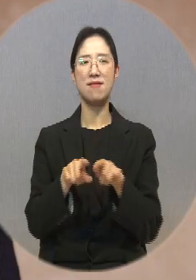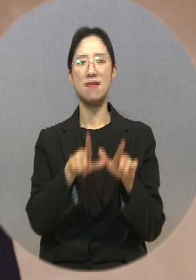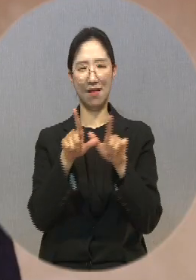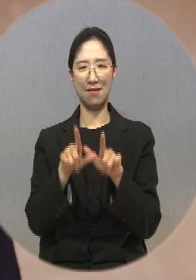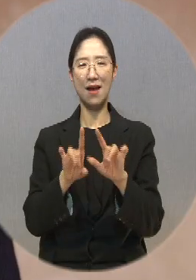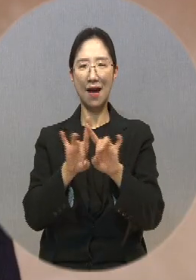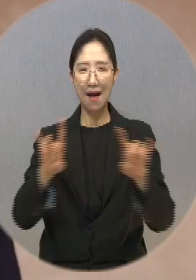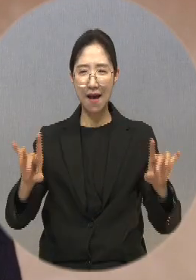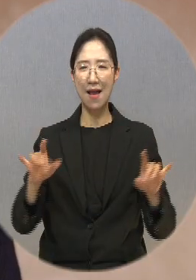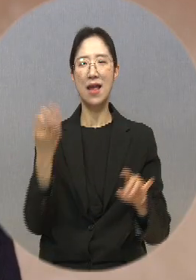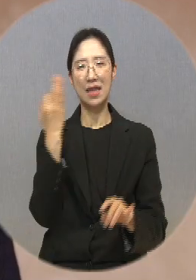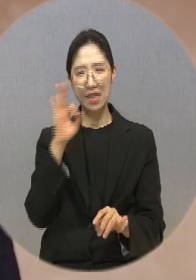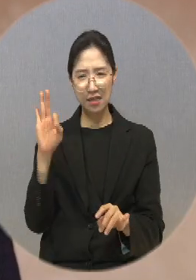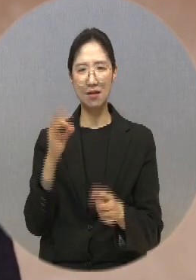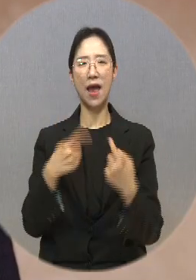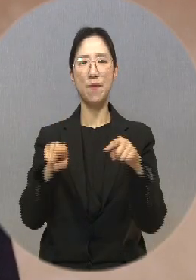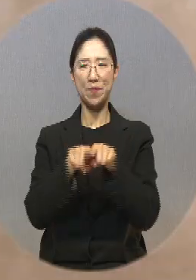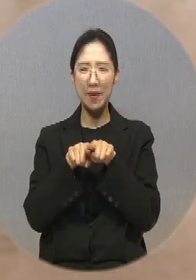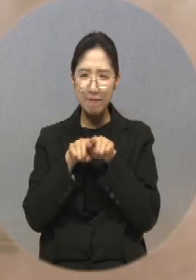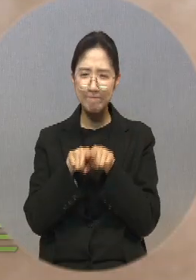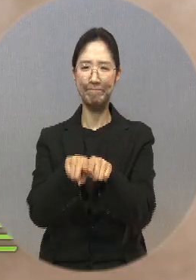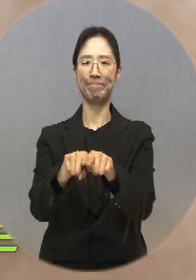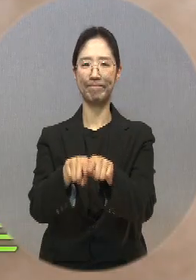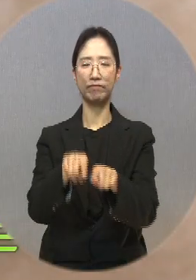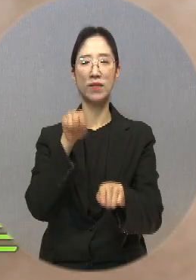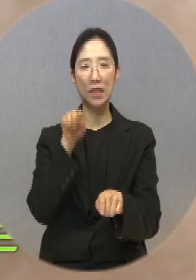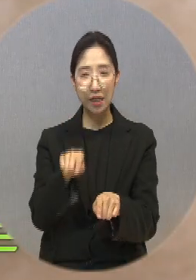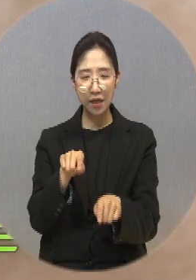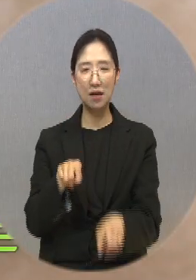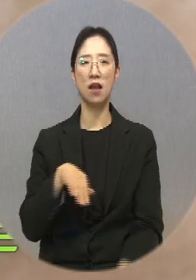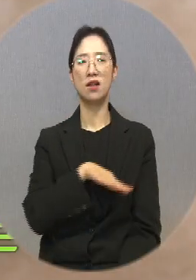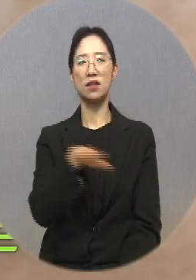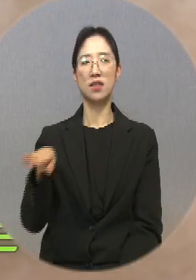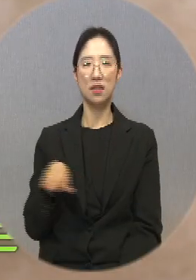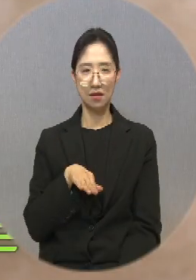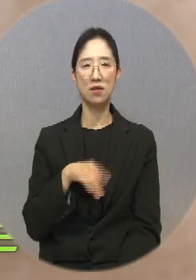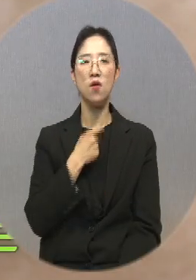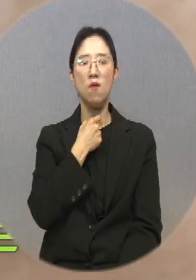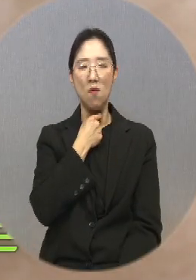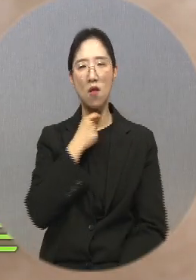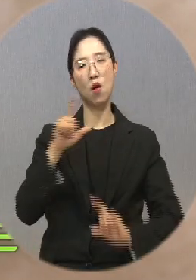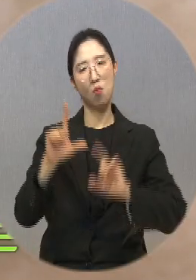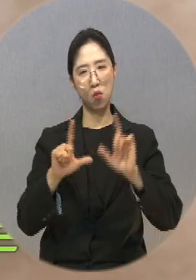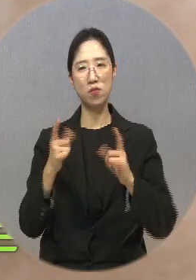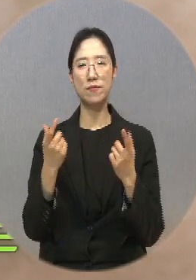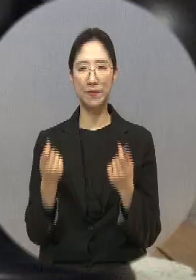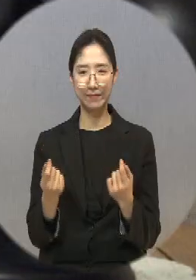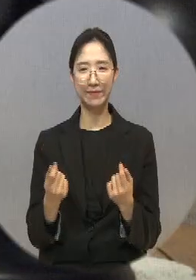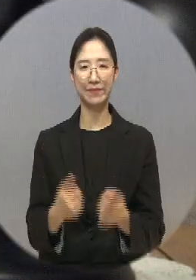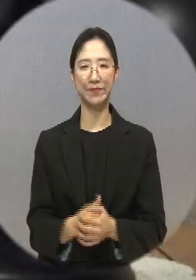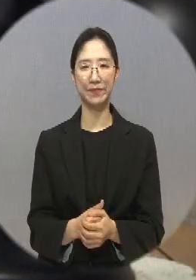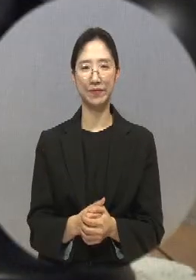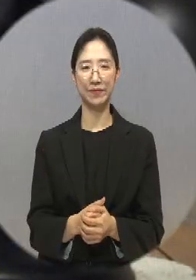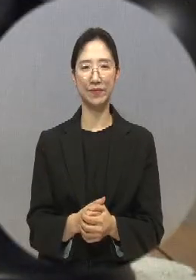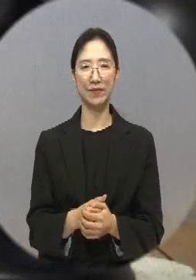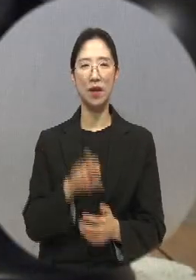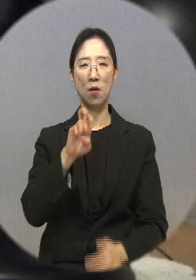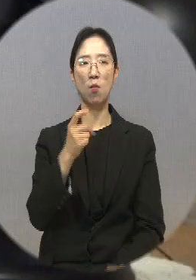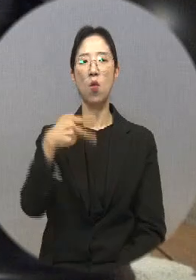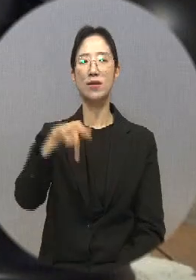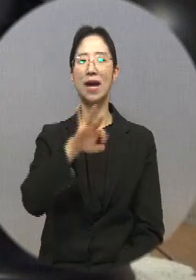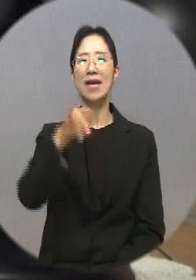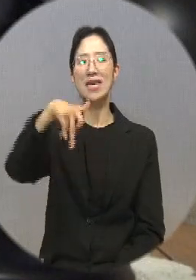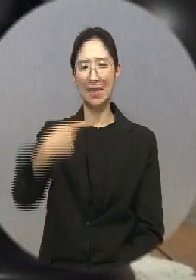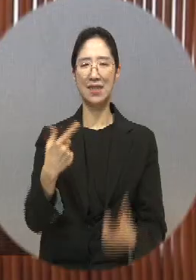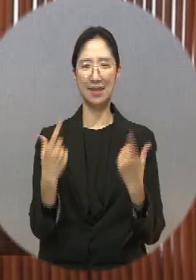각각을 인정하고 함께 가는 것, 그것이 우리가 원하는 모습이 아닐까? 모자이크인